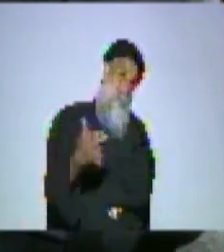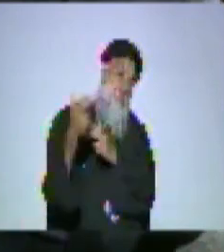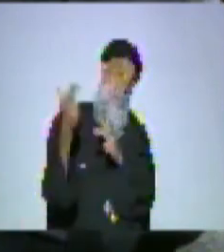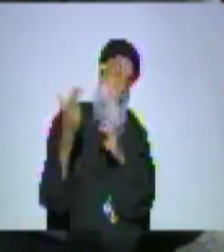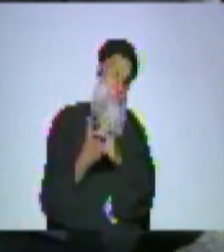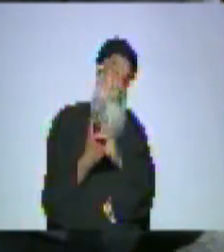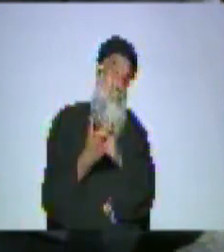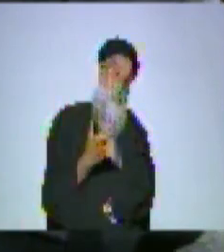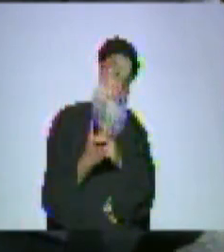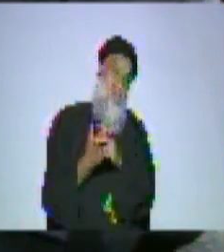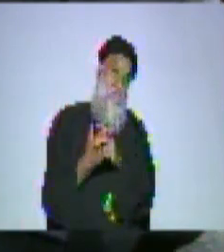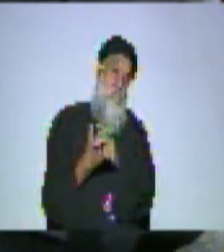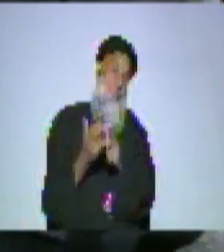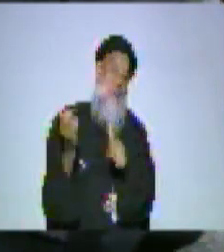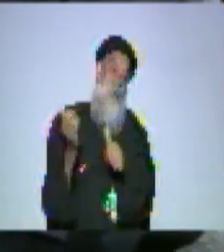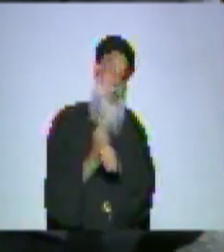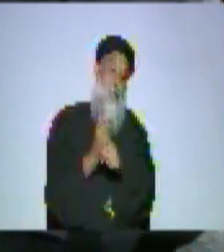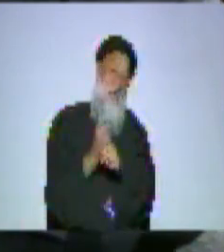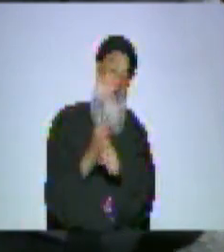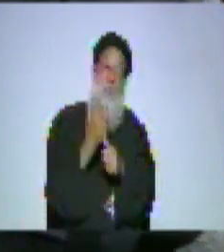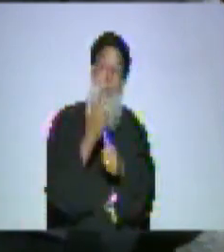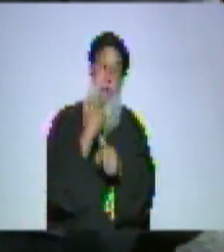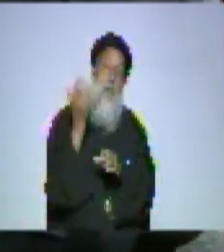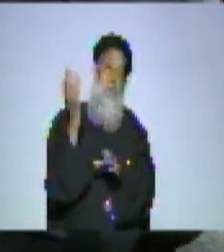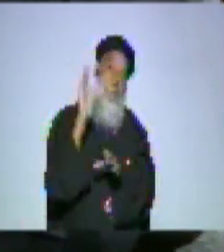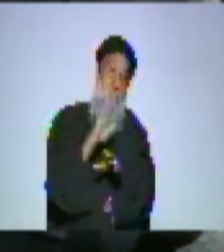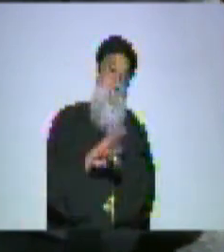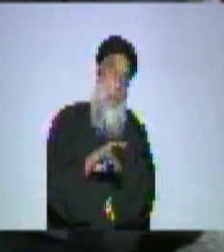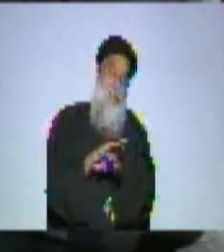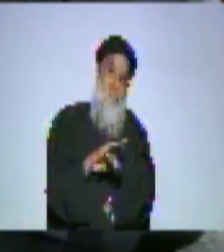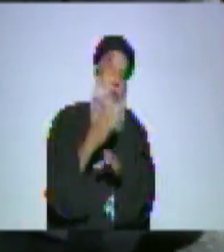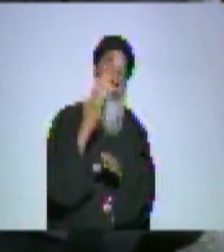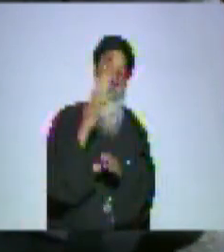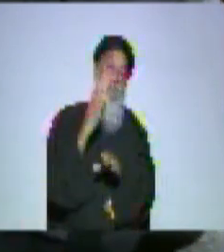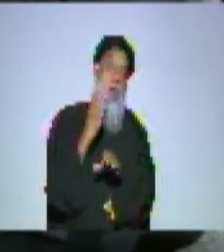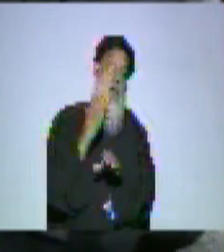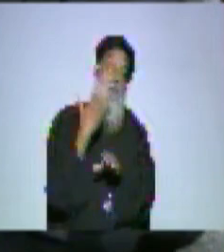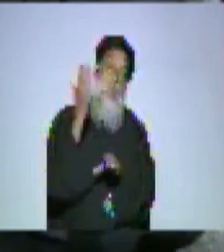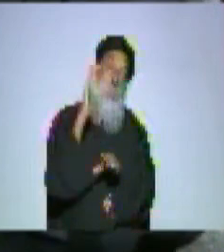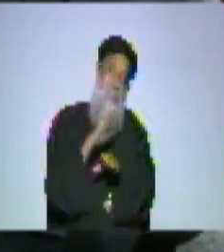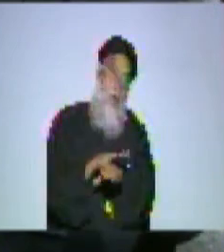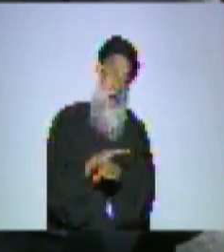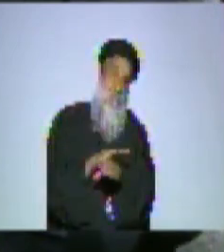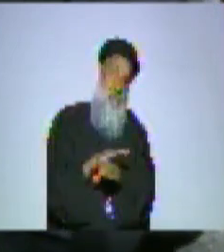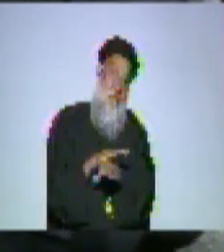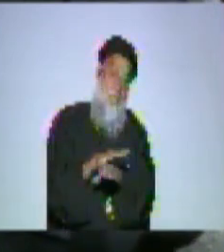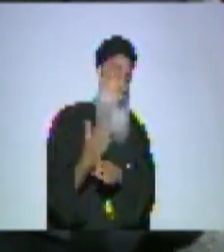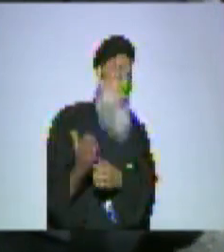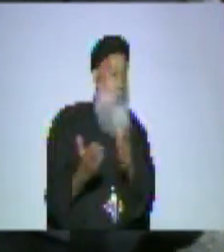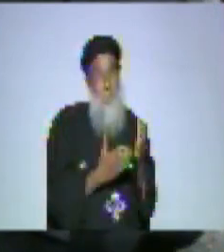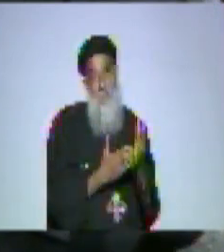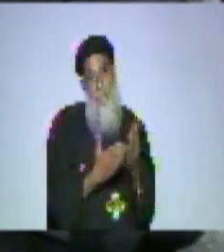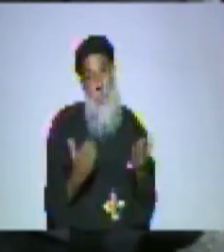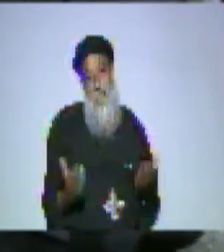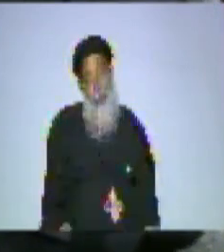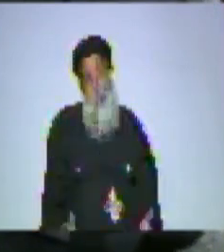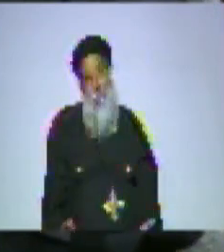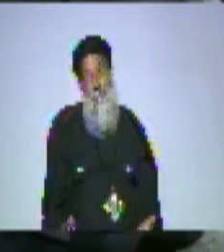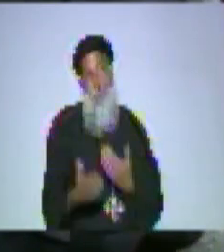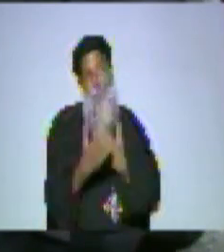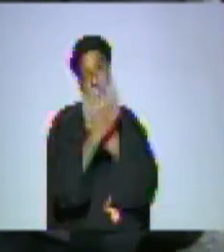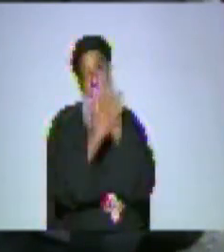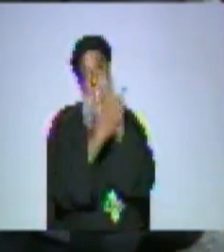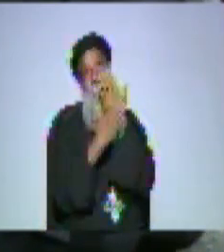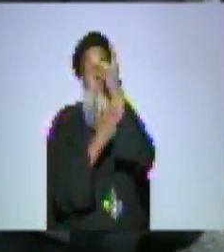واليتيم والغريب والضيف ناس بقى يعني اللي في احتياج يعني كنا طبعا مش ما فيش حد بيحنن